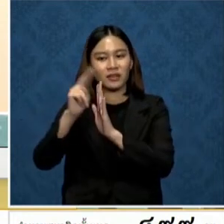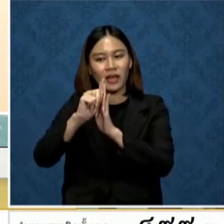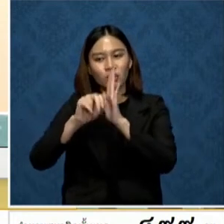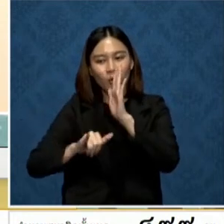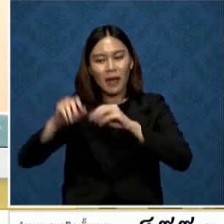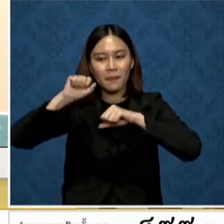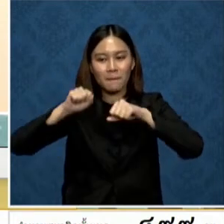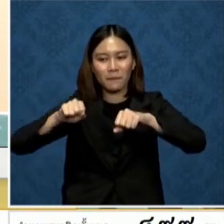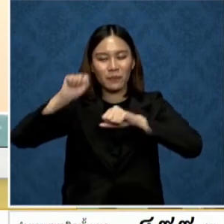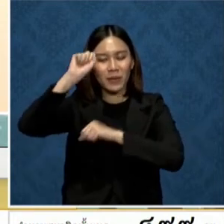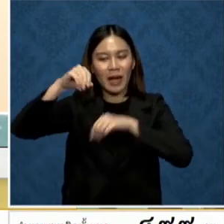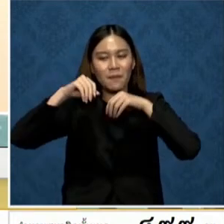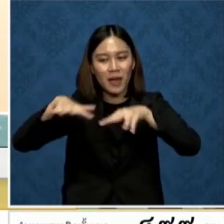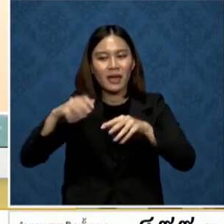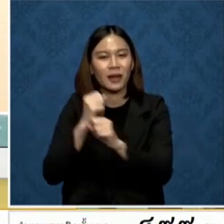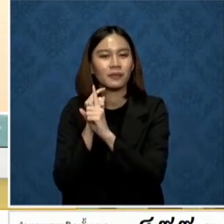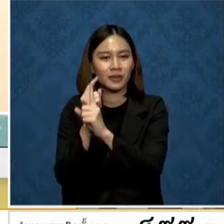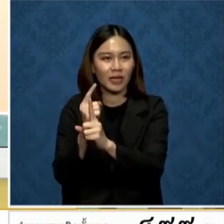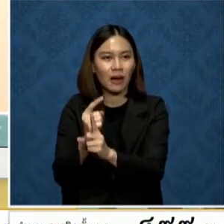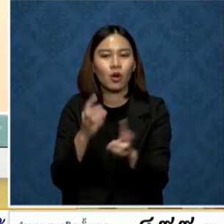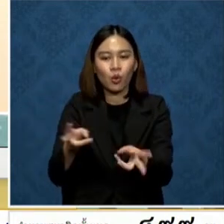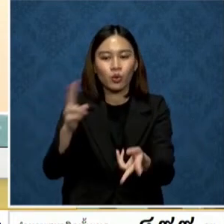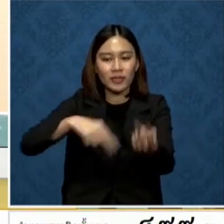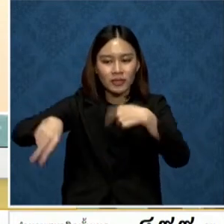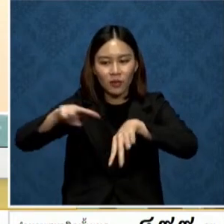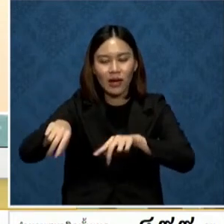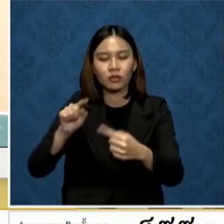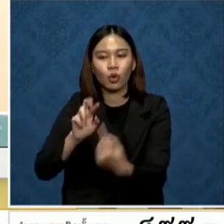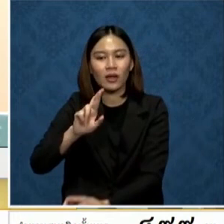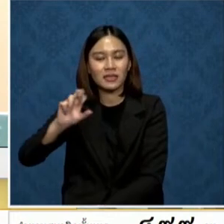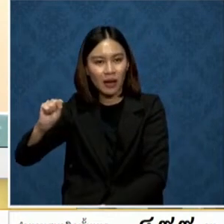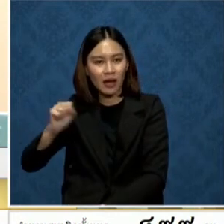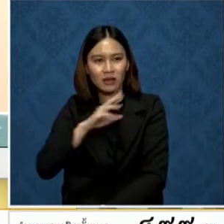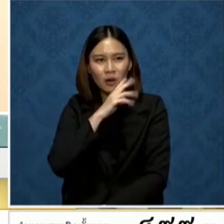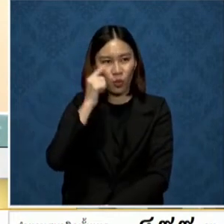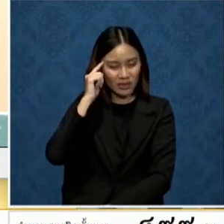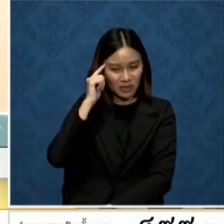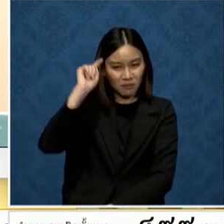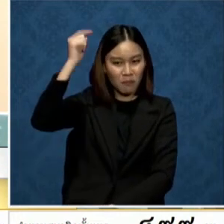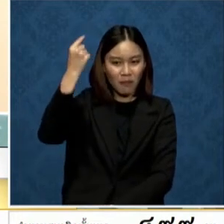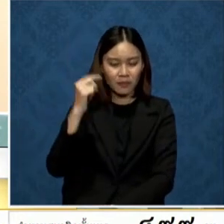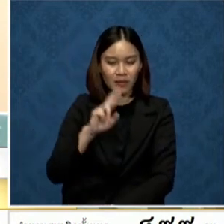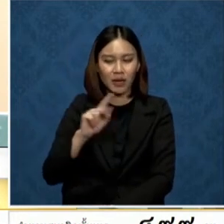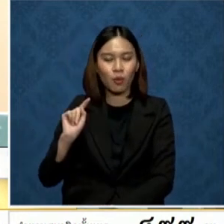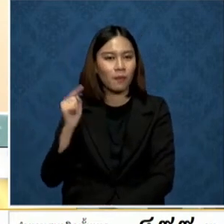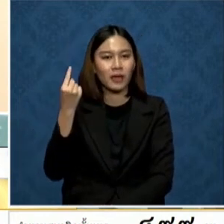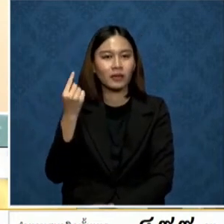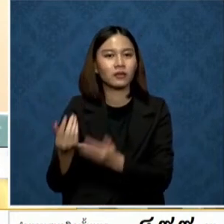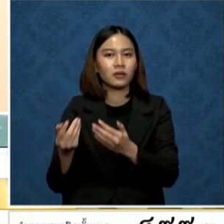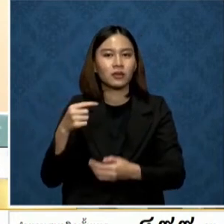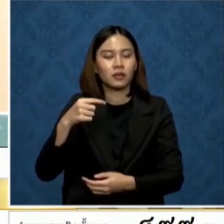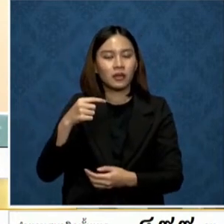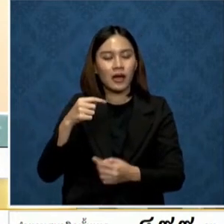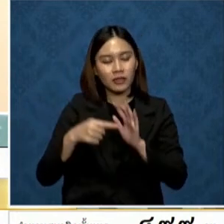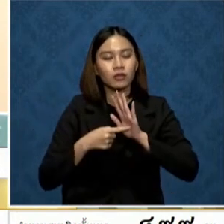เขต้องทำอย่างนั้นนี่เเรียกว่าการปกครองโดยระบอบรัฐสภาถ้าเราไปคิดอีกระบอบใหม่ก็อีกเรื่องหนึ่งนี่